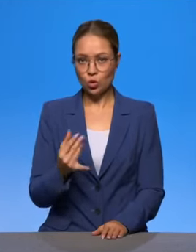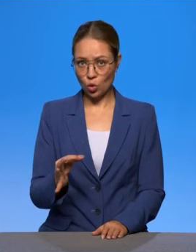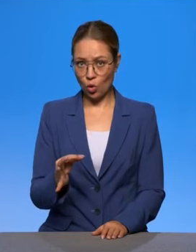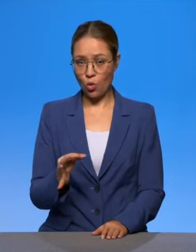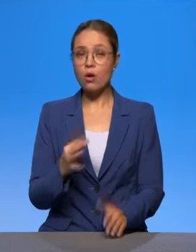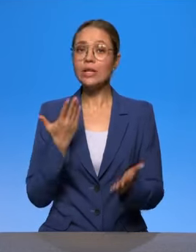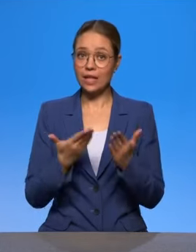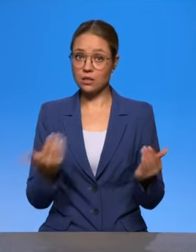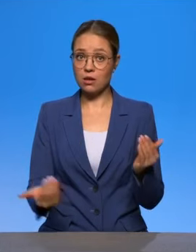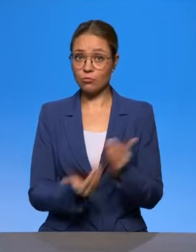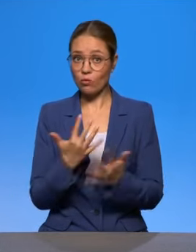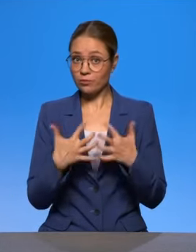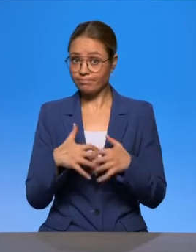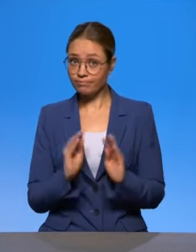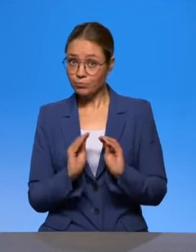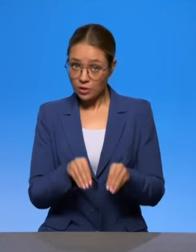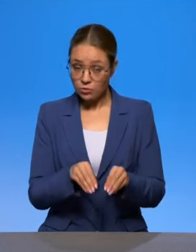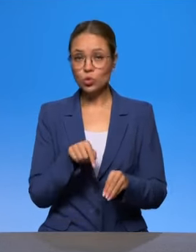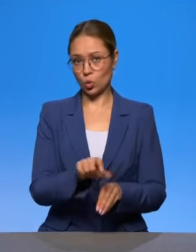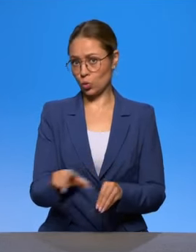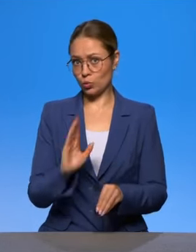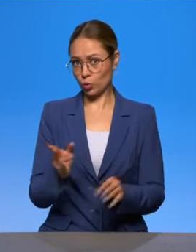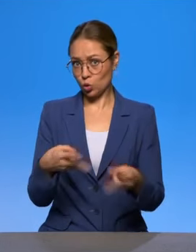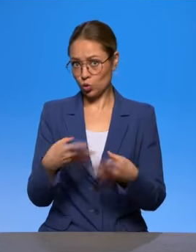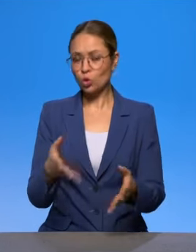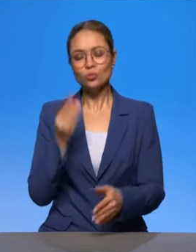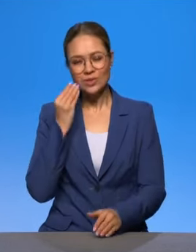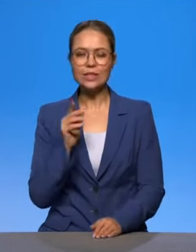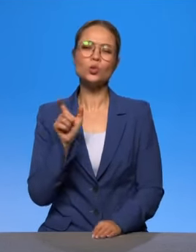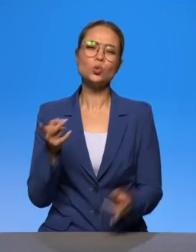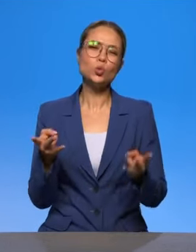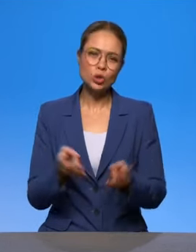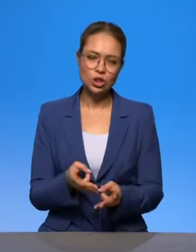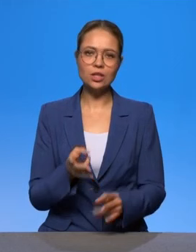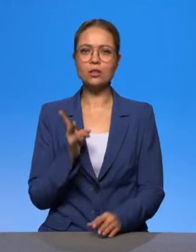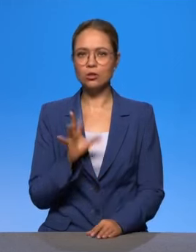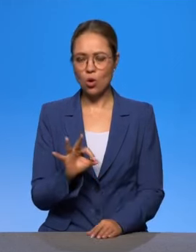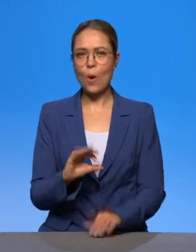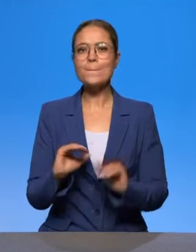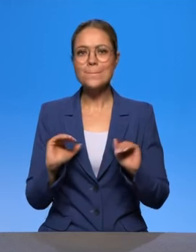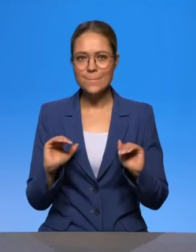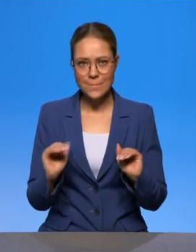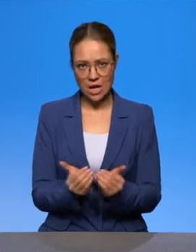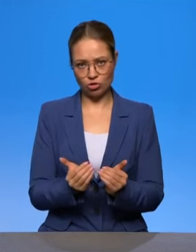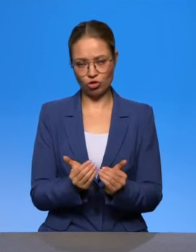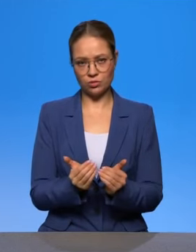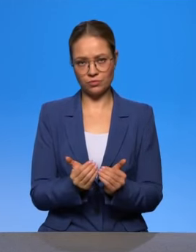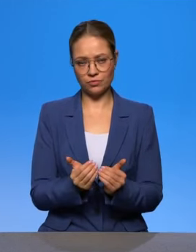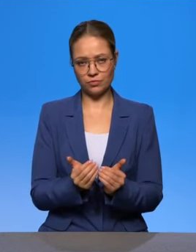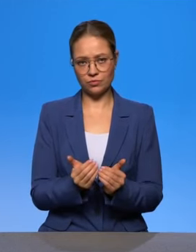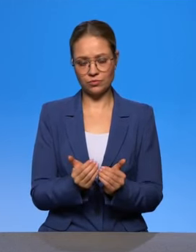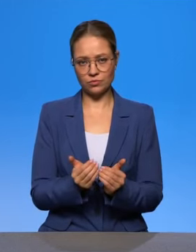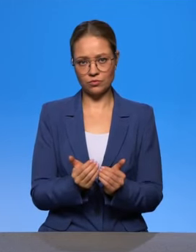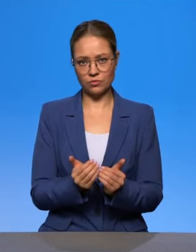модернизируй предприятие, и тебе люди будут не нужны. Ну, вернее, нужны, конечно, но в гораздо меньшем и